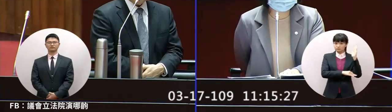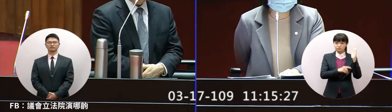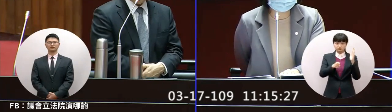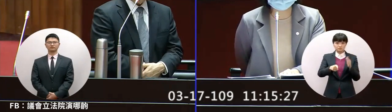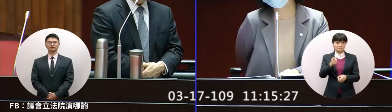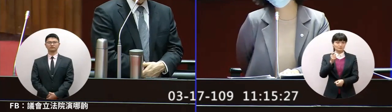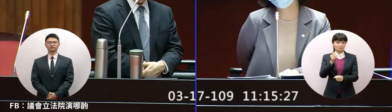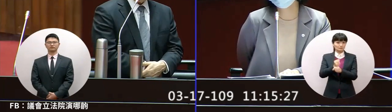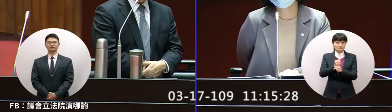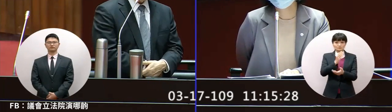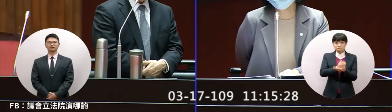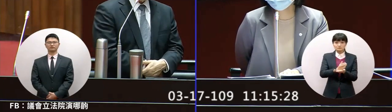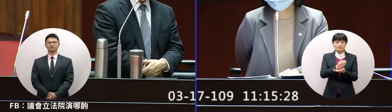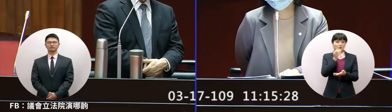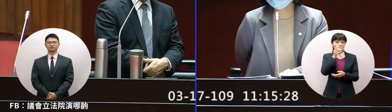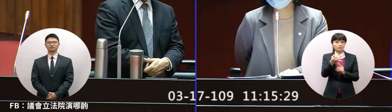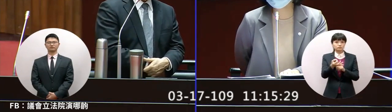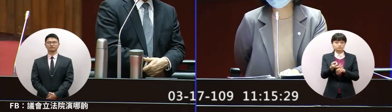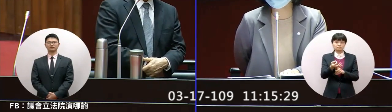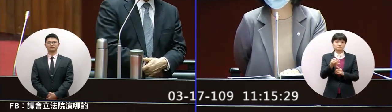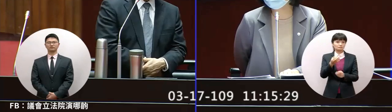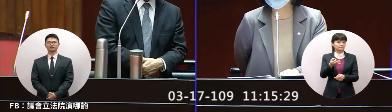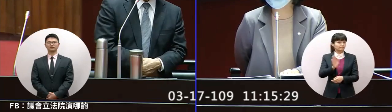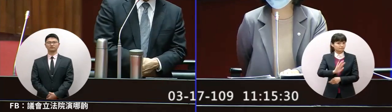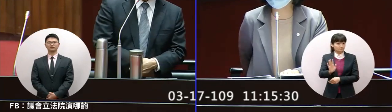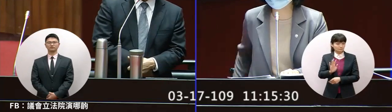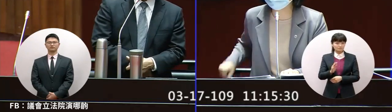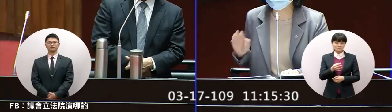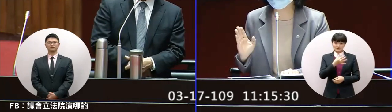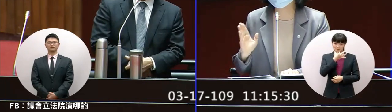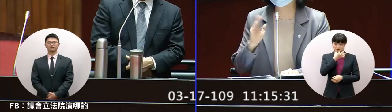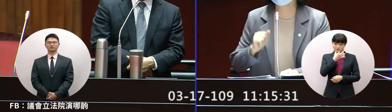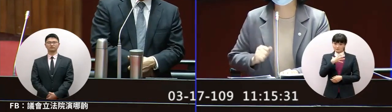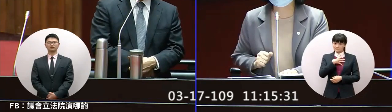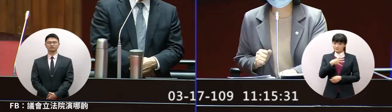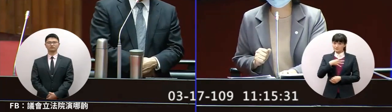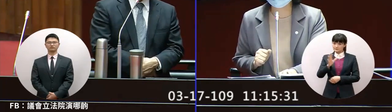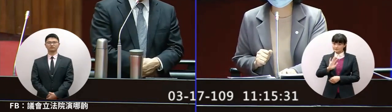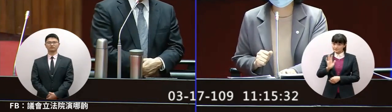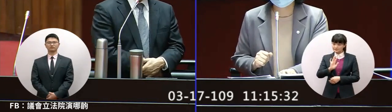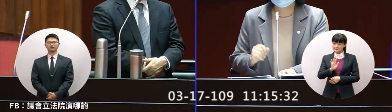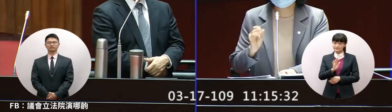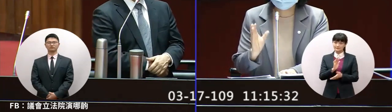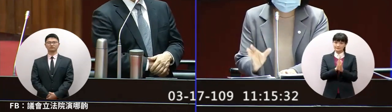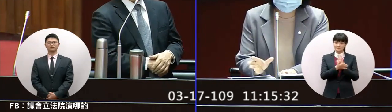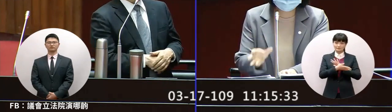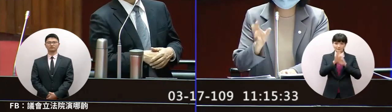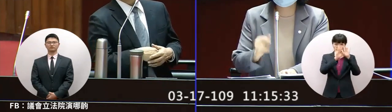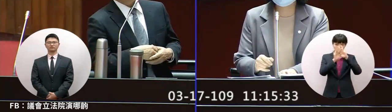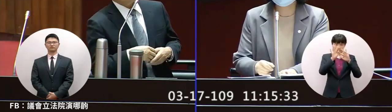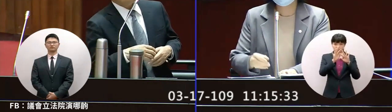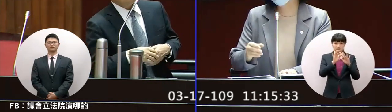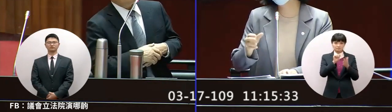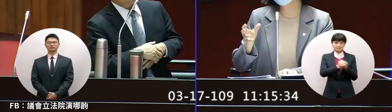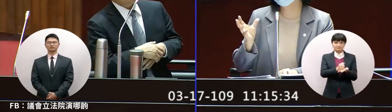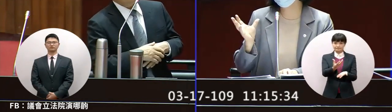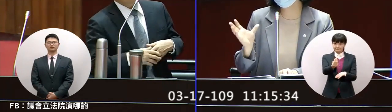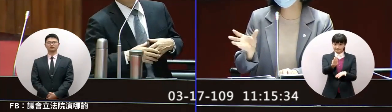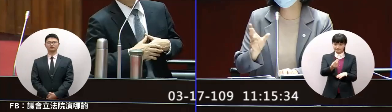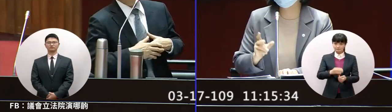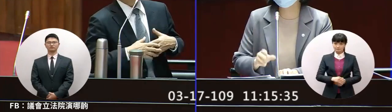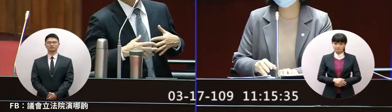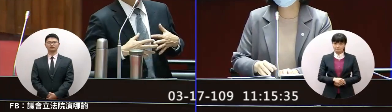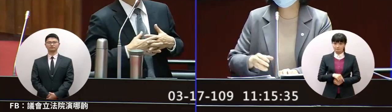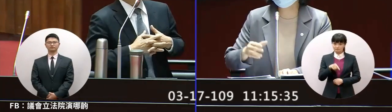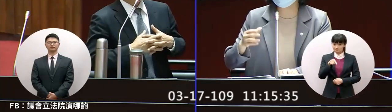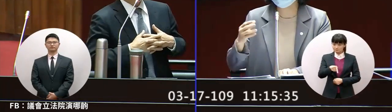还要再增加更多，所以雇主会变成他不愿意通报，会形成通报的黑数。那所以呢，我们这个